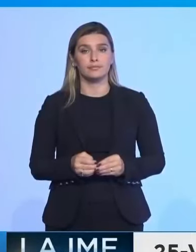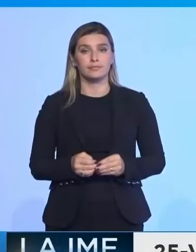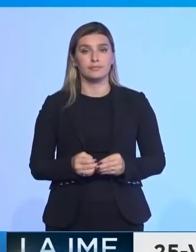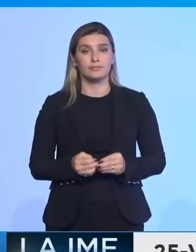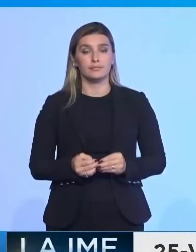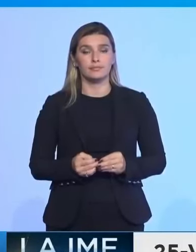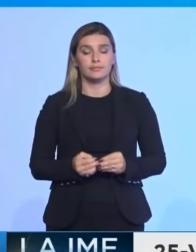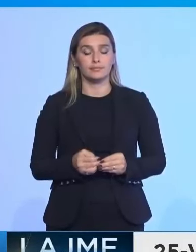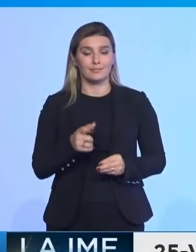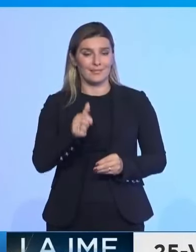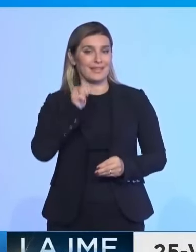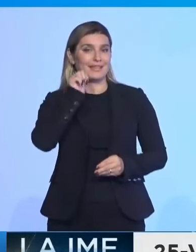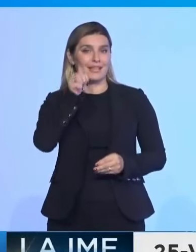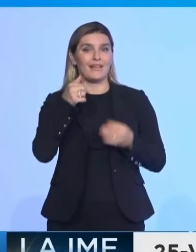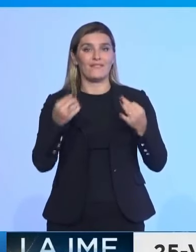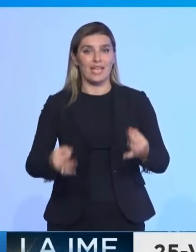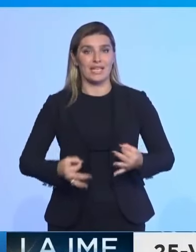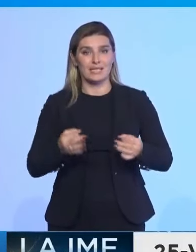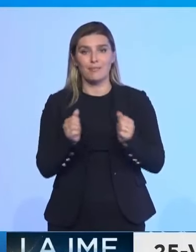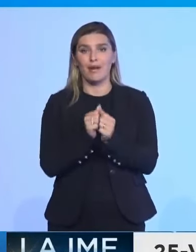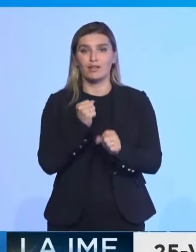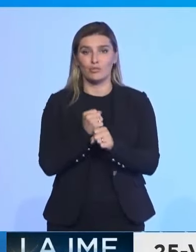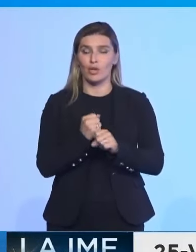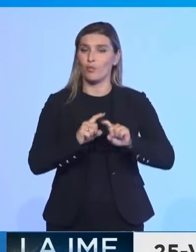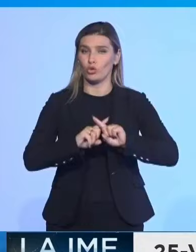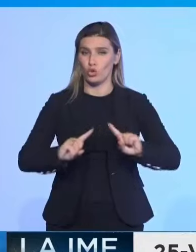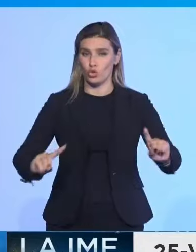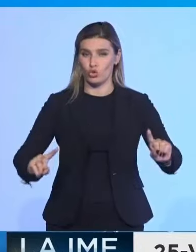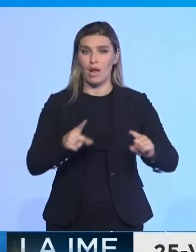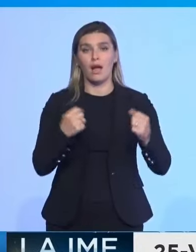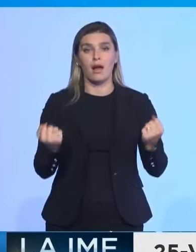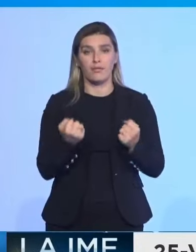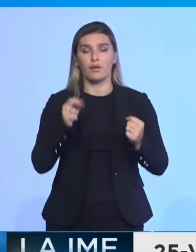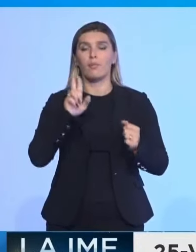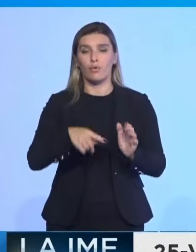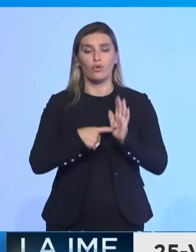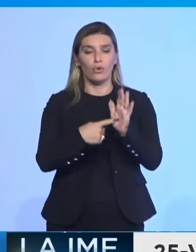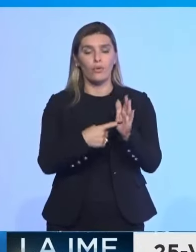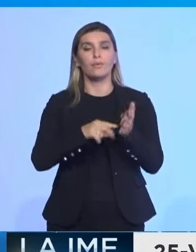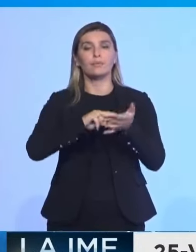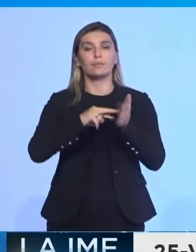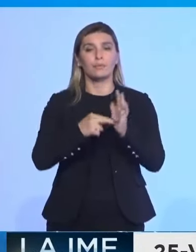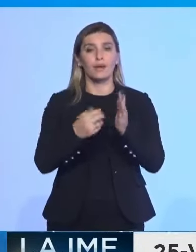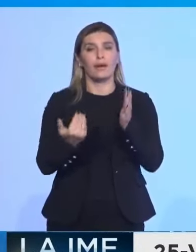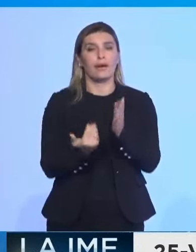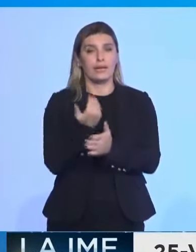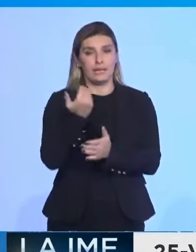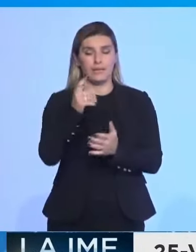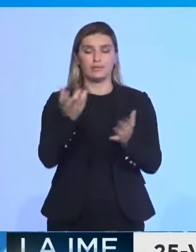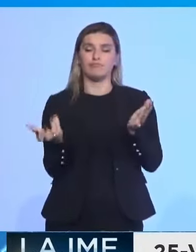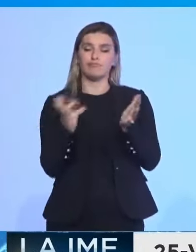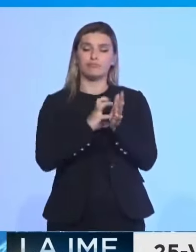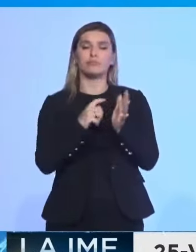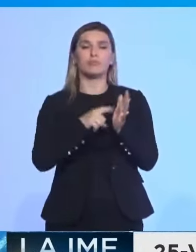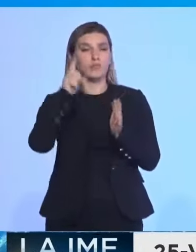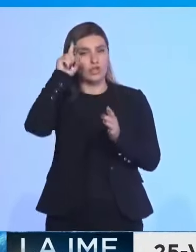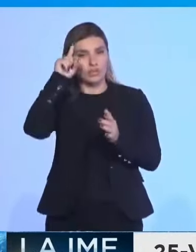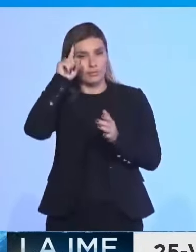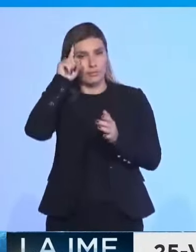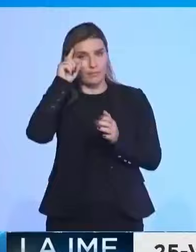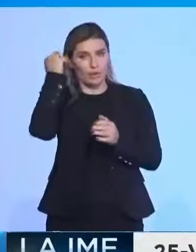Në shënim të këtij përvjetorit të bashkëpunimit mes aktiviteteve të shumta, u prezantua dizajni i Body Beer si simbol i miqësisë mes dy